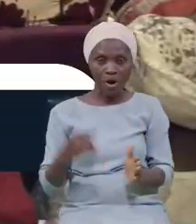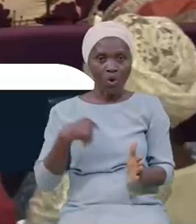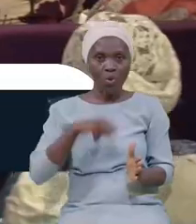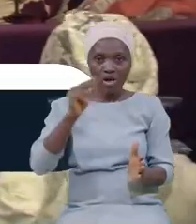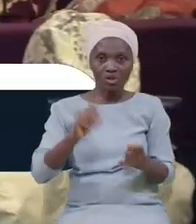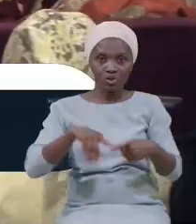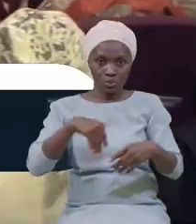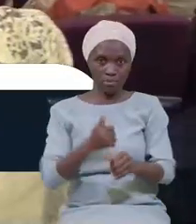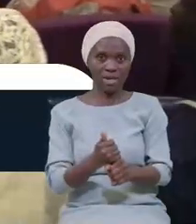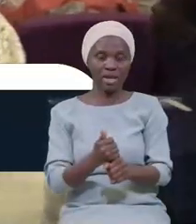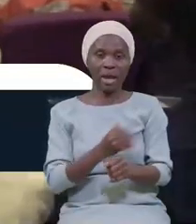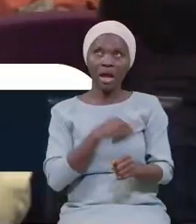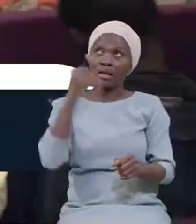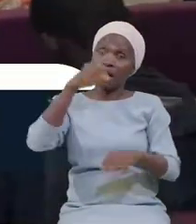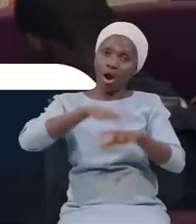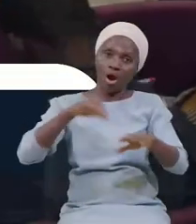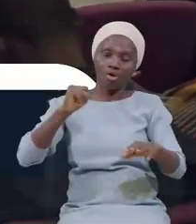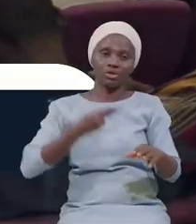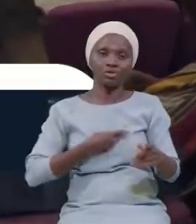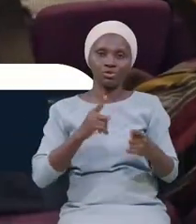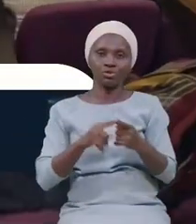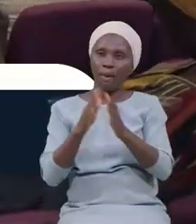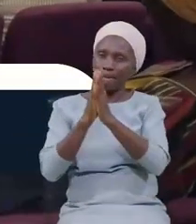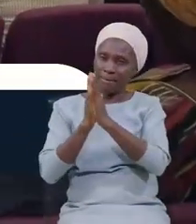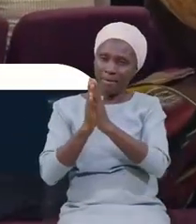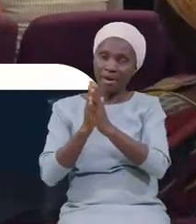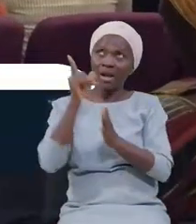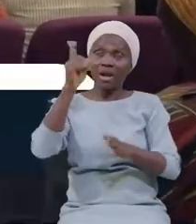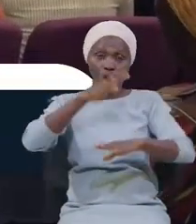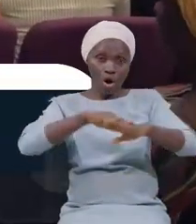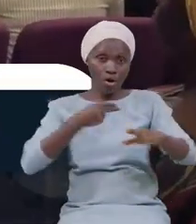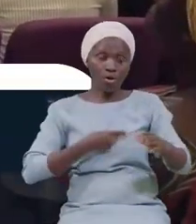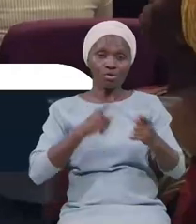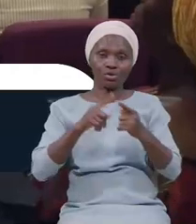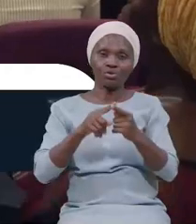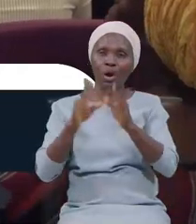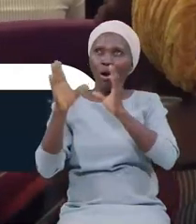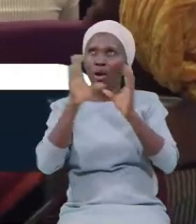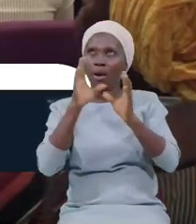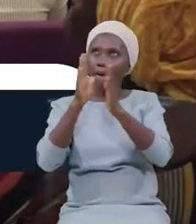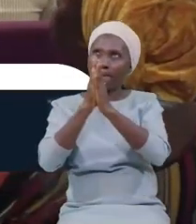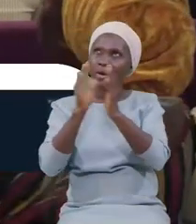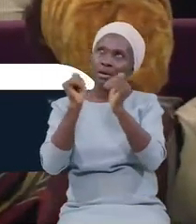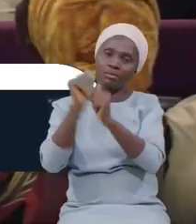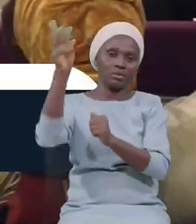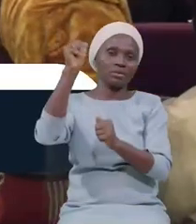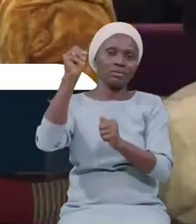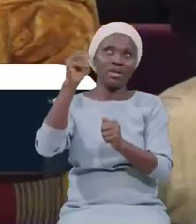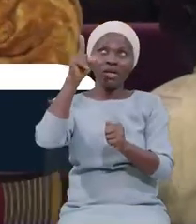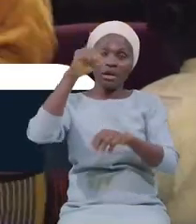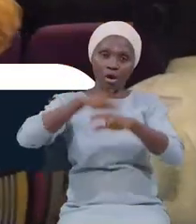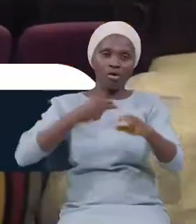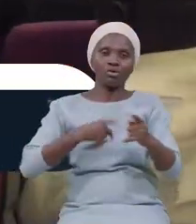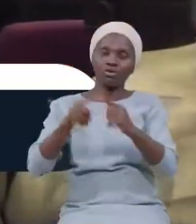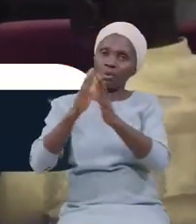faire. Et il nous appelle à la supplication. Il nous appelle à l'intercession, il nous appelle